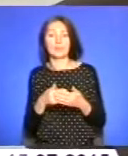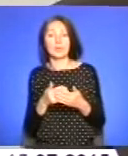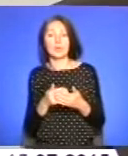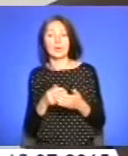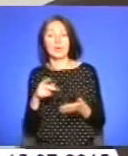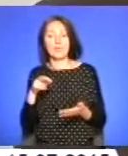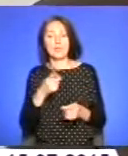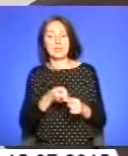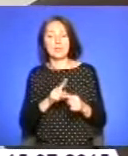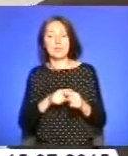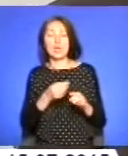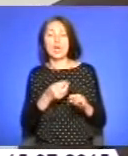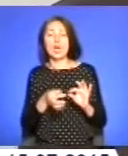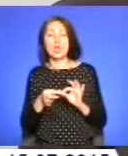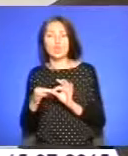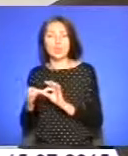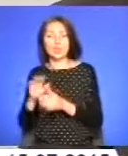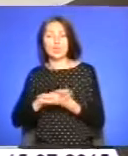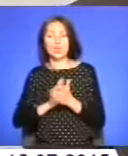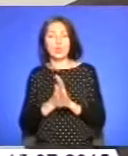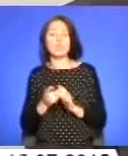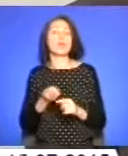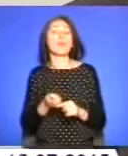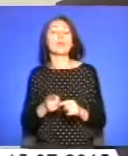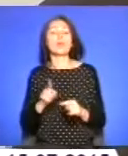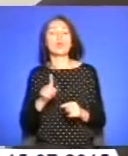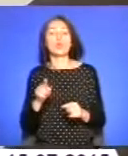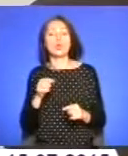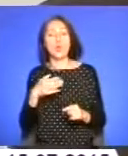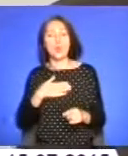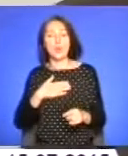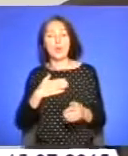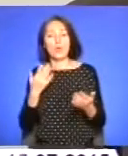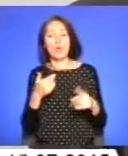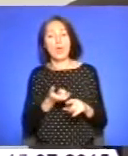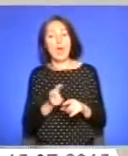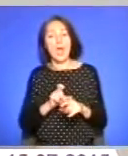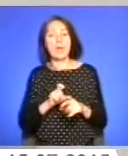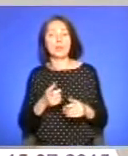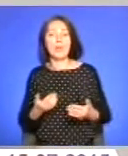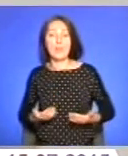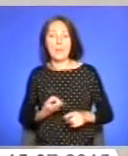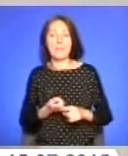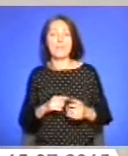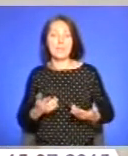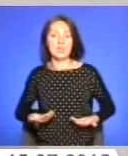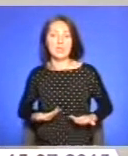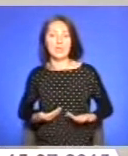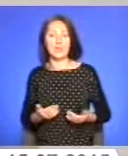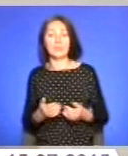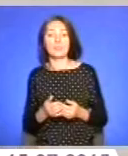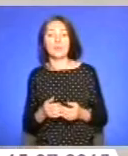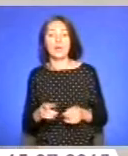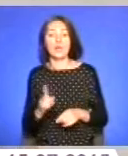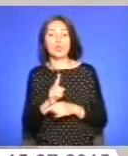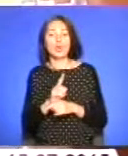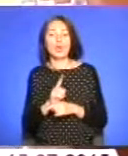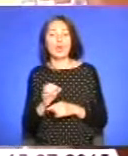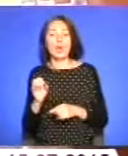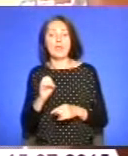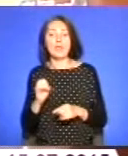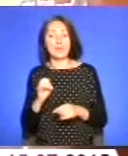из этой сложной ситуации, потому что мы уже этот пережили. В Тернополі Європейському сподіваються,